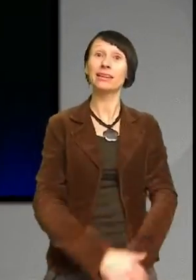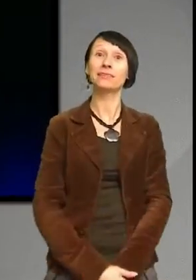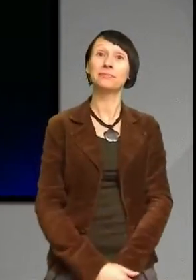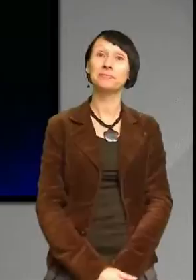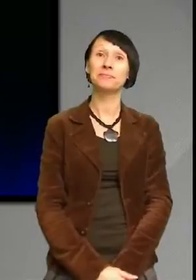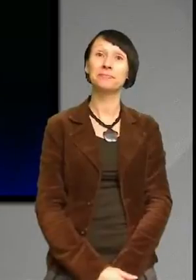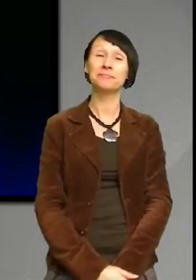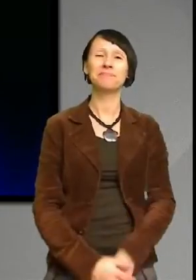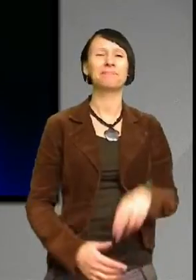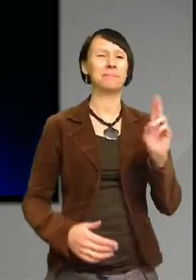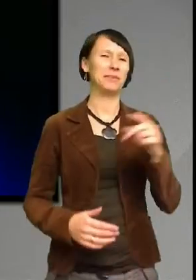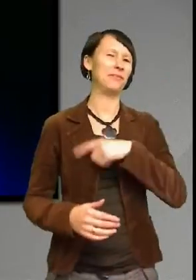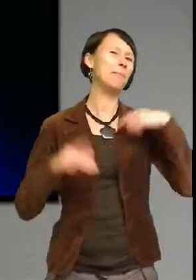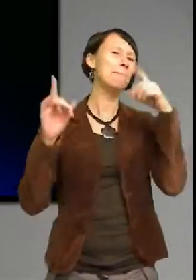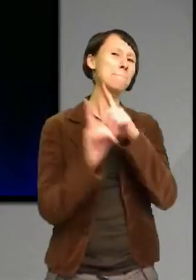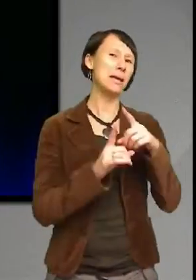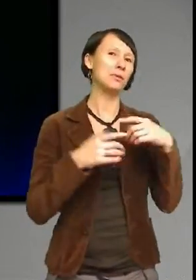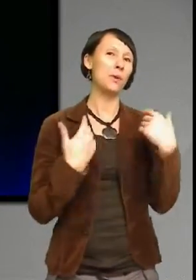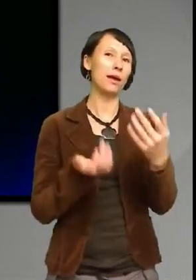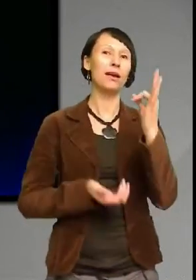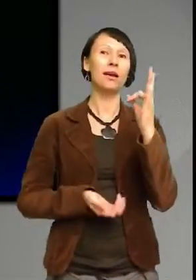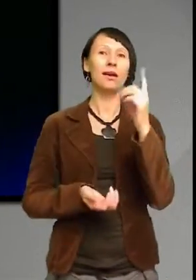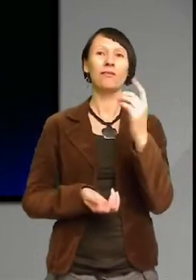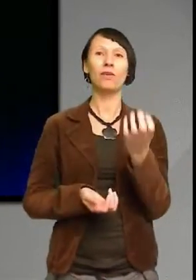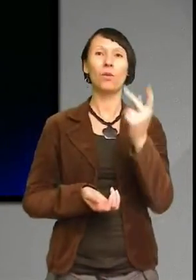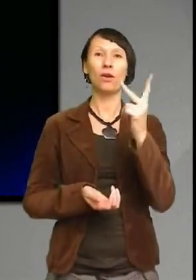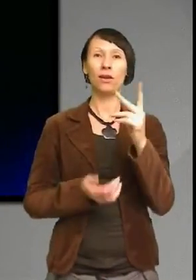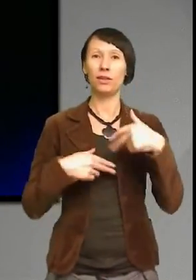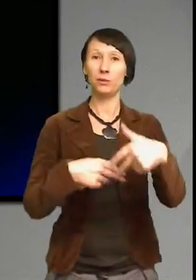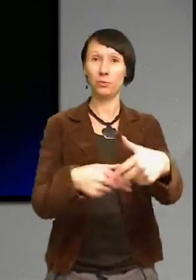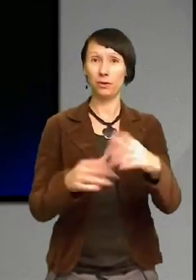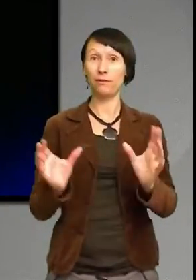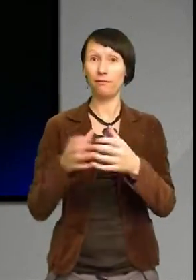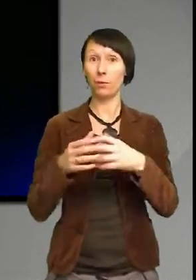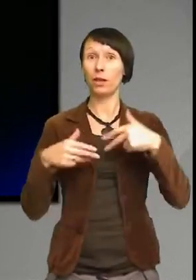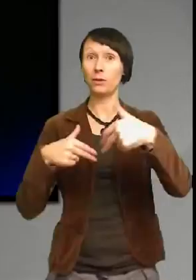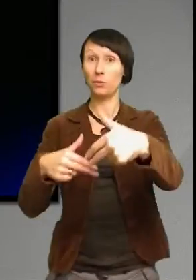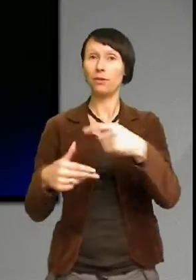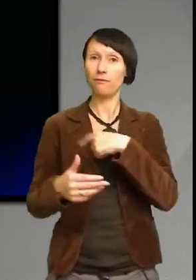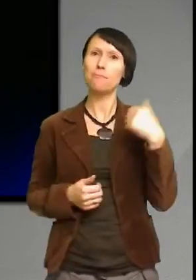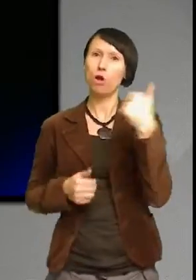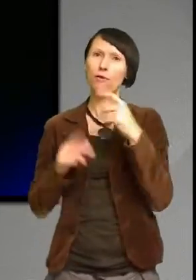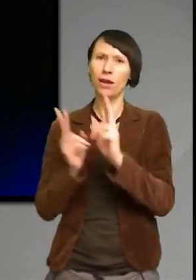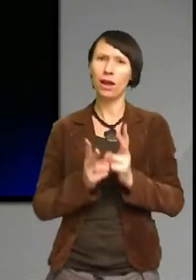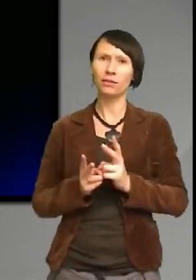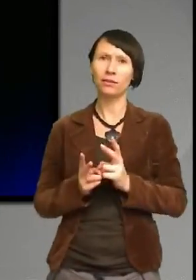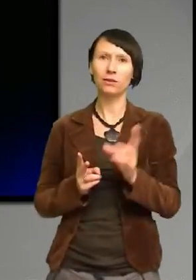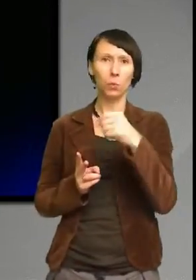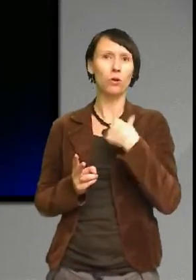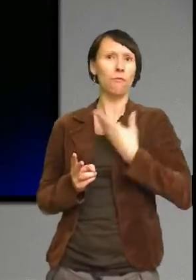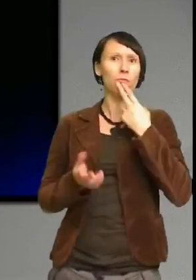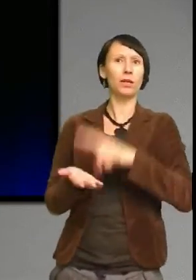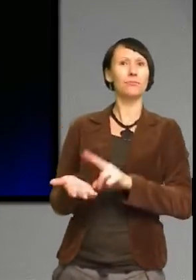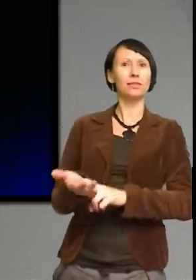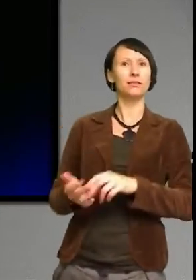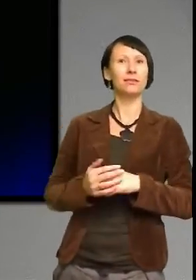Människan är ett flockdjur. Vi behöver varandra. Dels för bekräftelse av oss själva. Men också för vår utveckling.